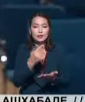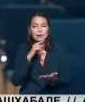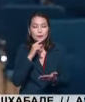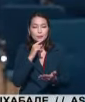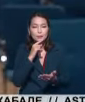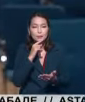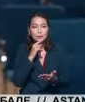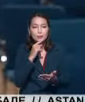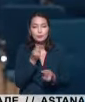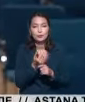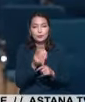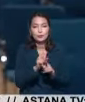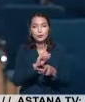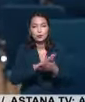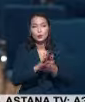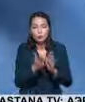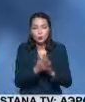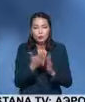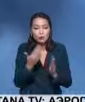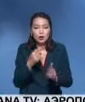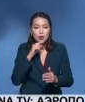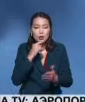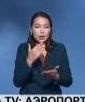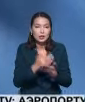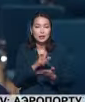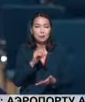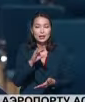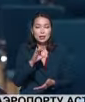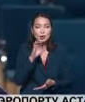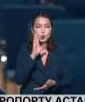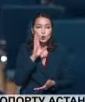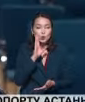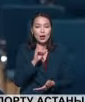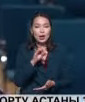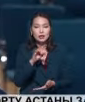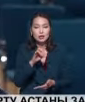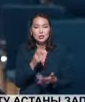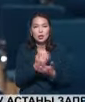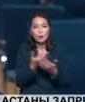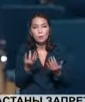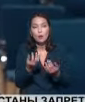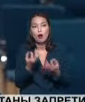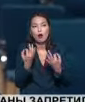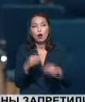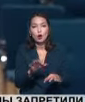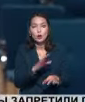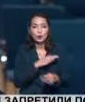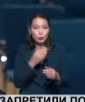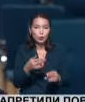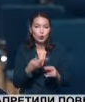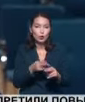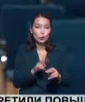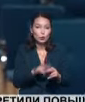Есть определенные условия национальной экономики, но БАТСУ Арнасы при выдаче определенных разрешений эти условия не указал и дал разрешение для работы